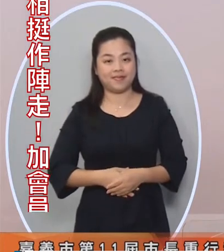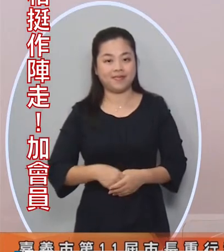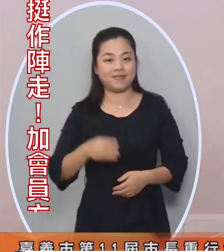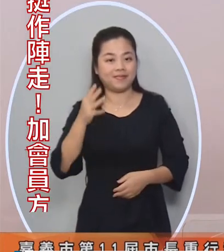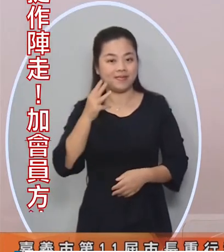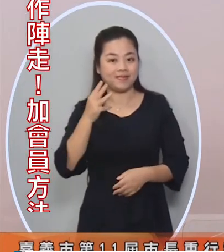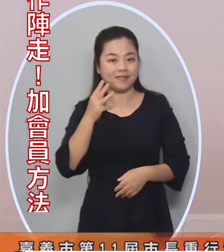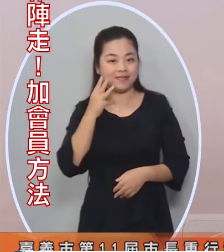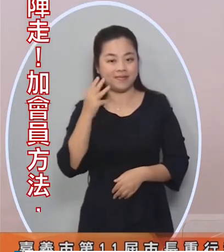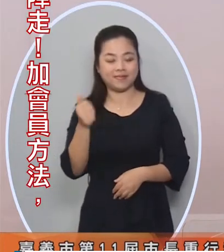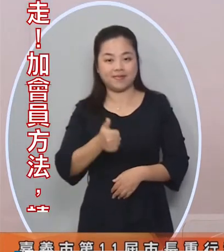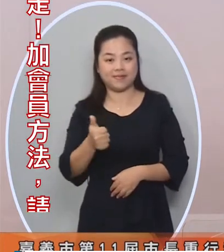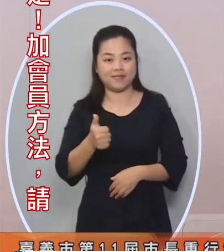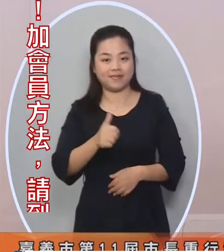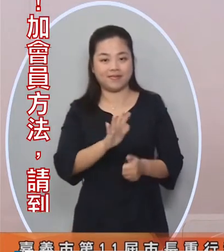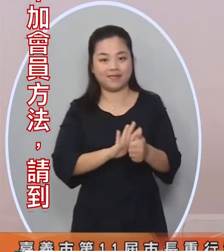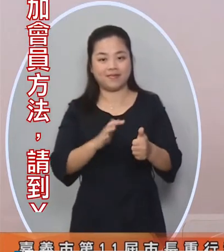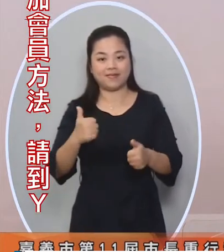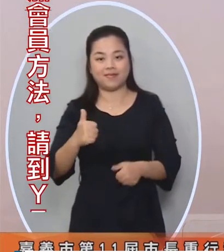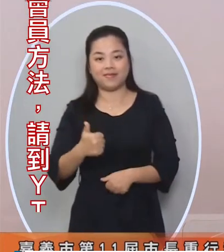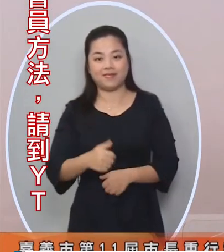员，